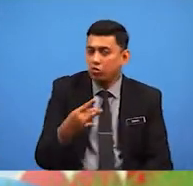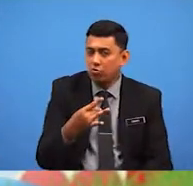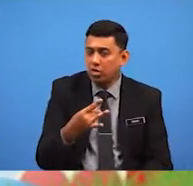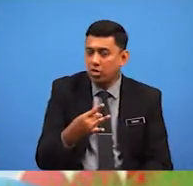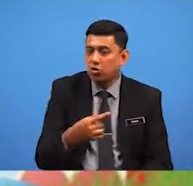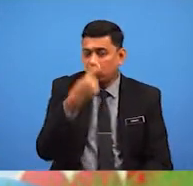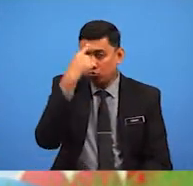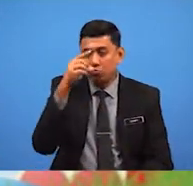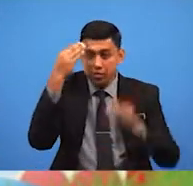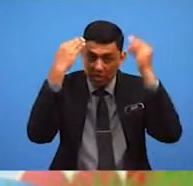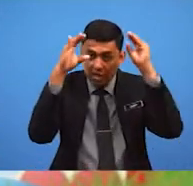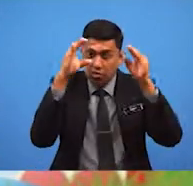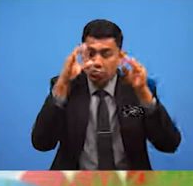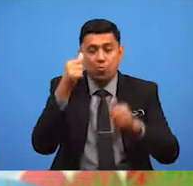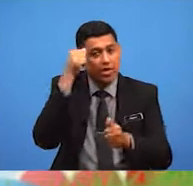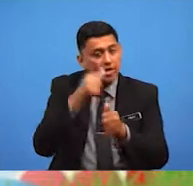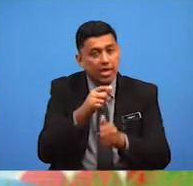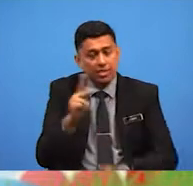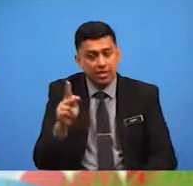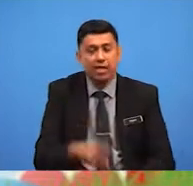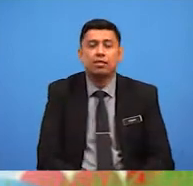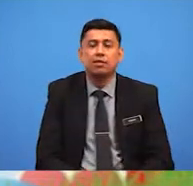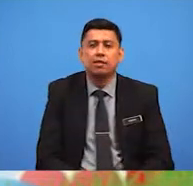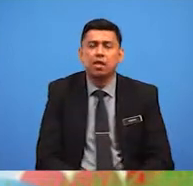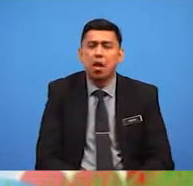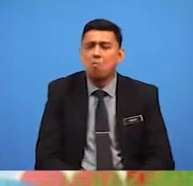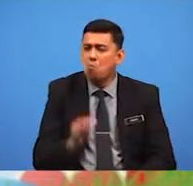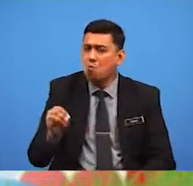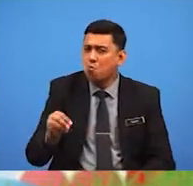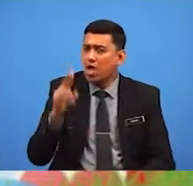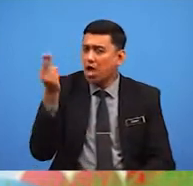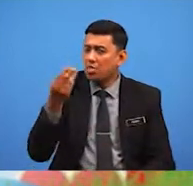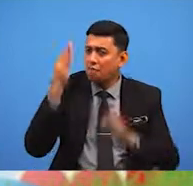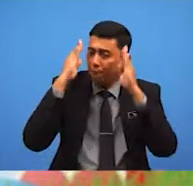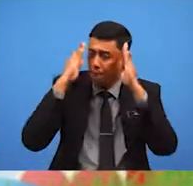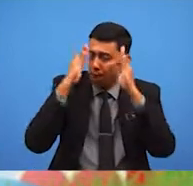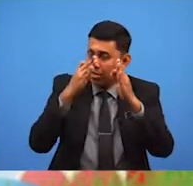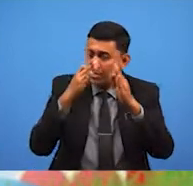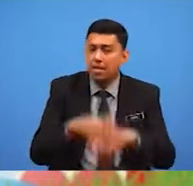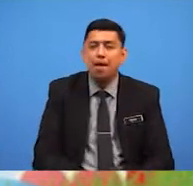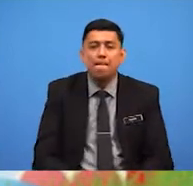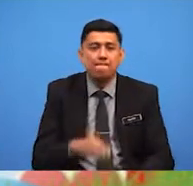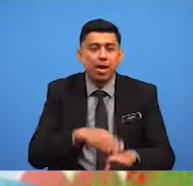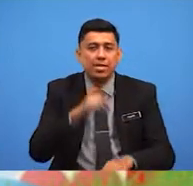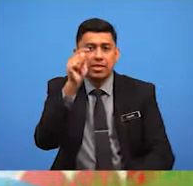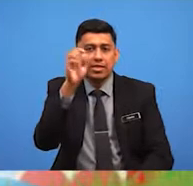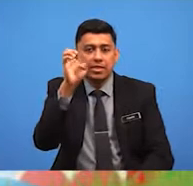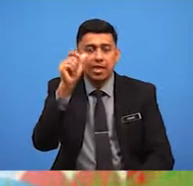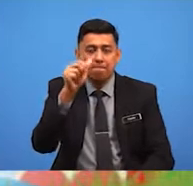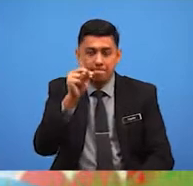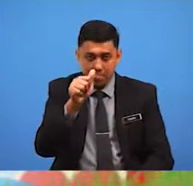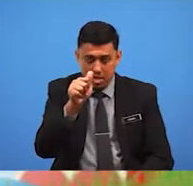ingatkan di sini, murid hanya perlu memberi tumpuan kepada aspek tema dan persoalan